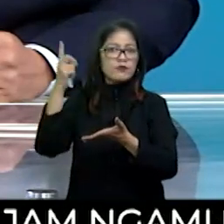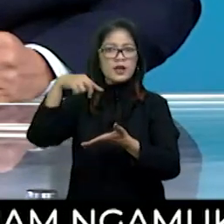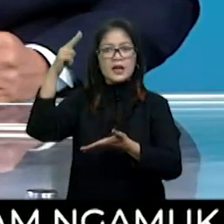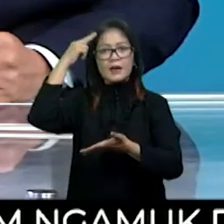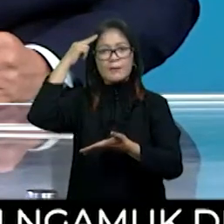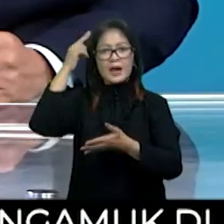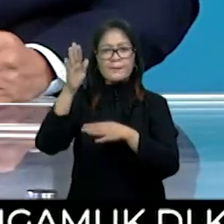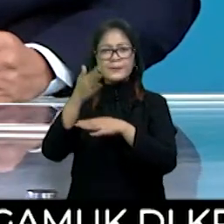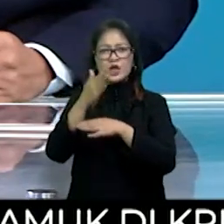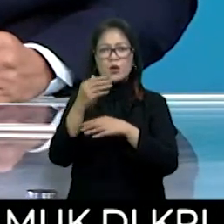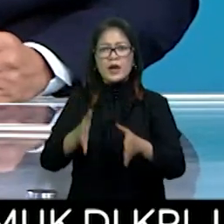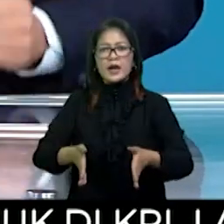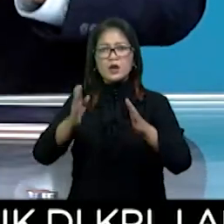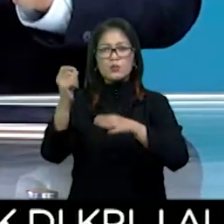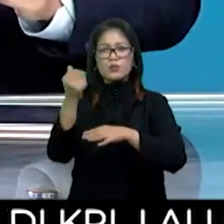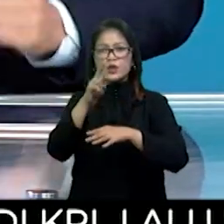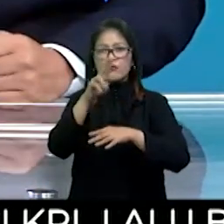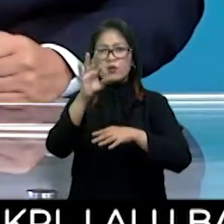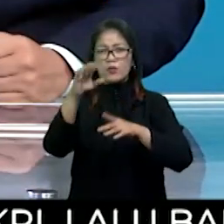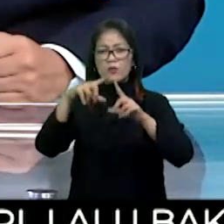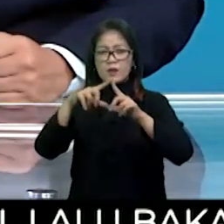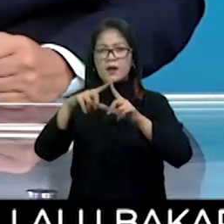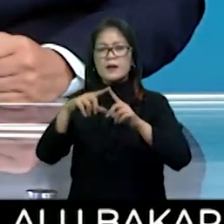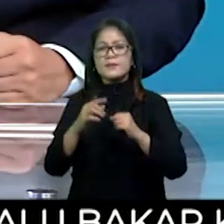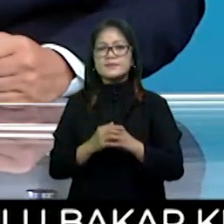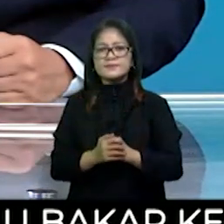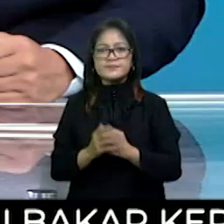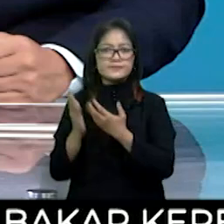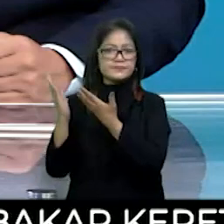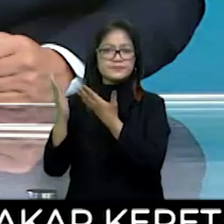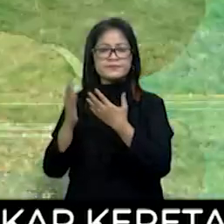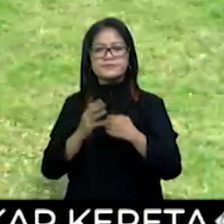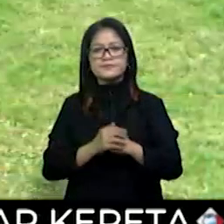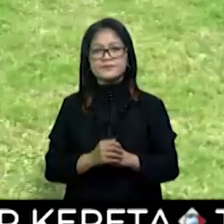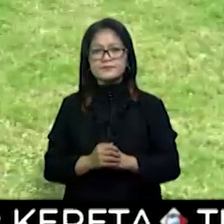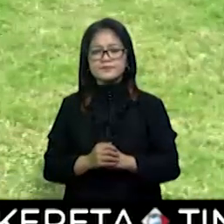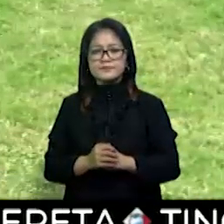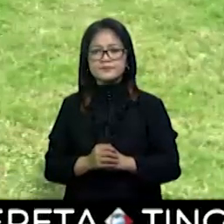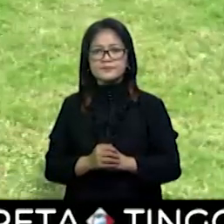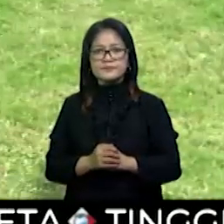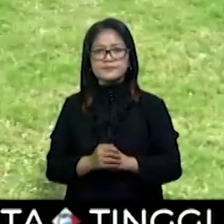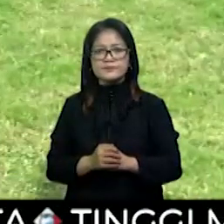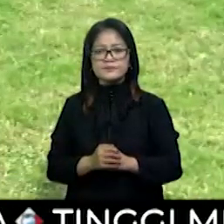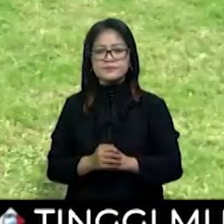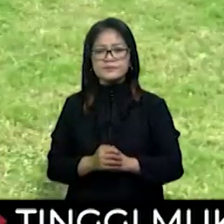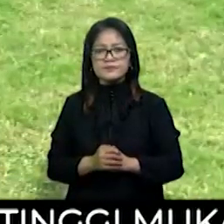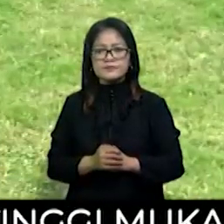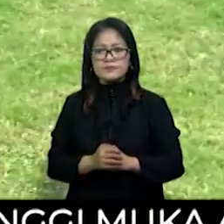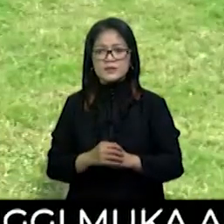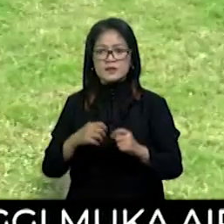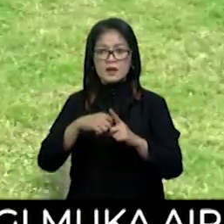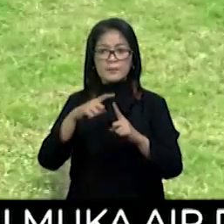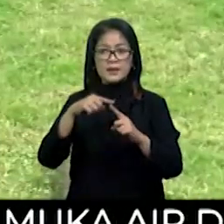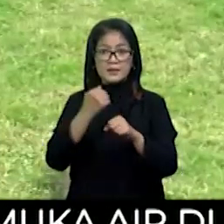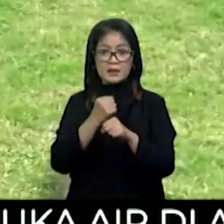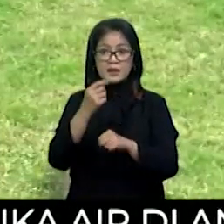bio-e petsi beda Kuswara dari Roma Italia Hai dari ajang KTT g20 di Roma presiden